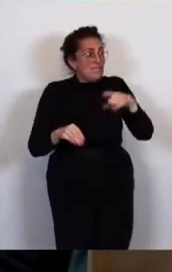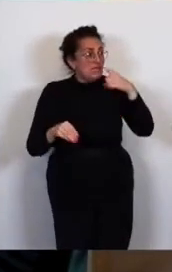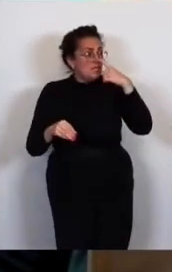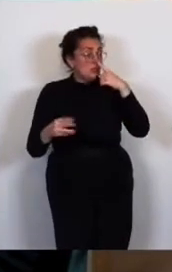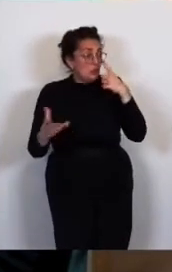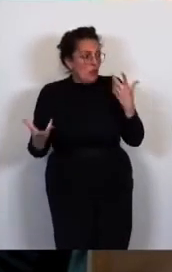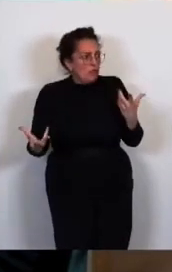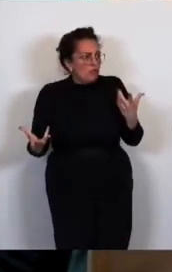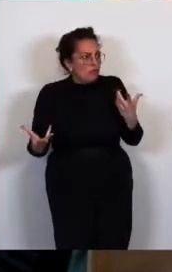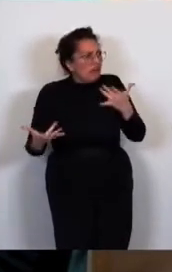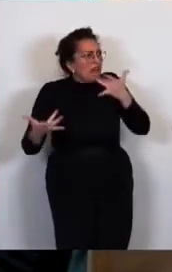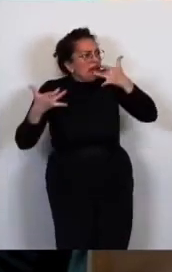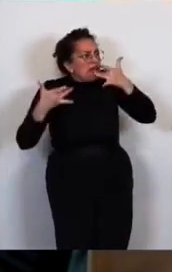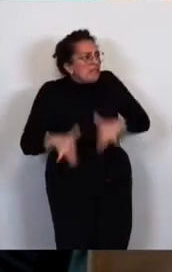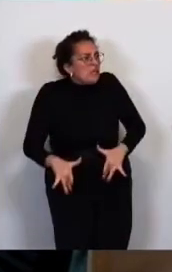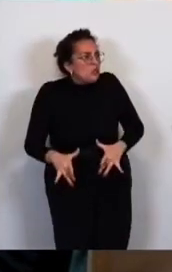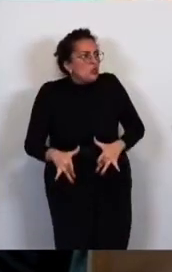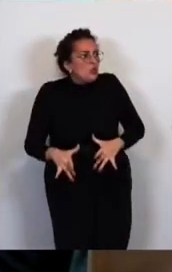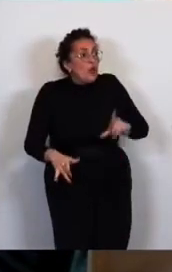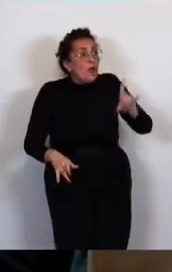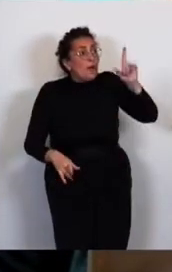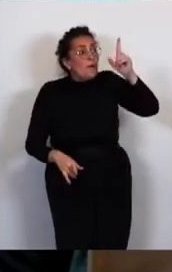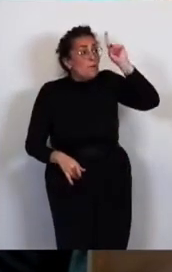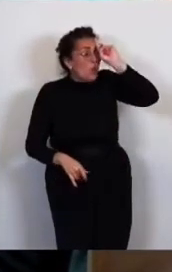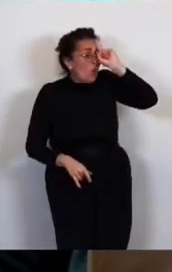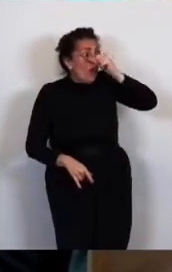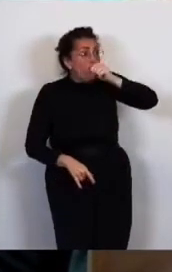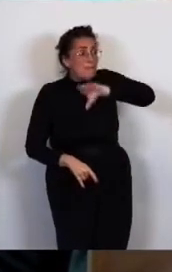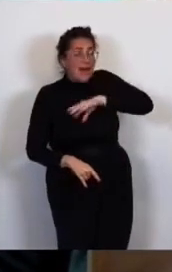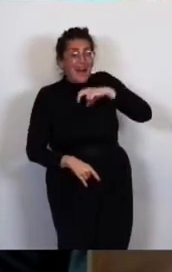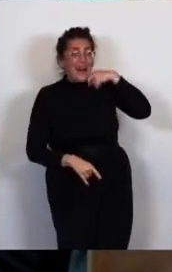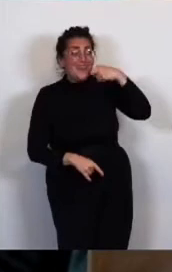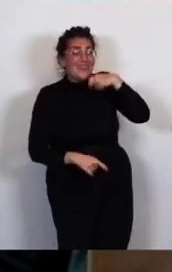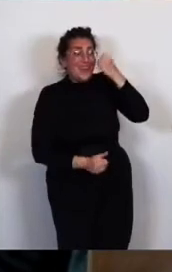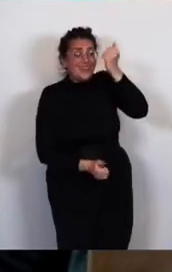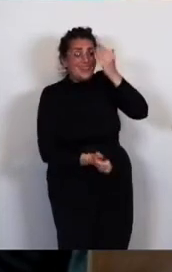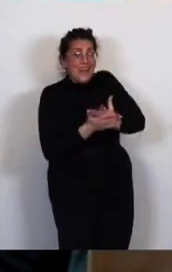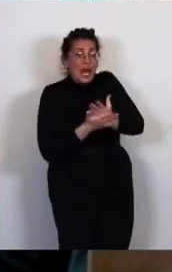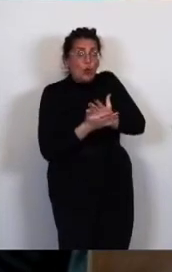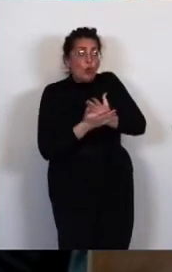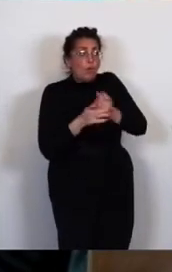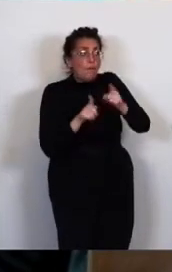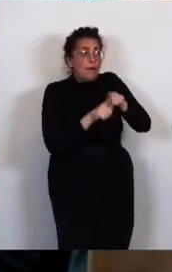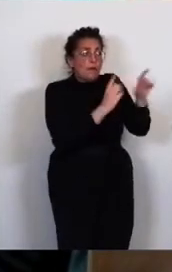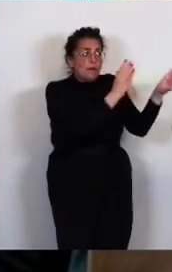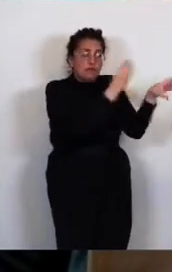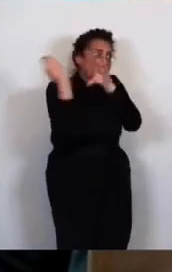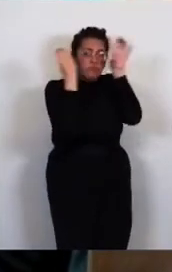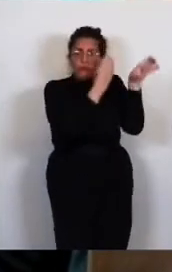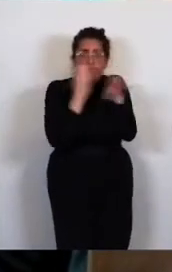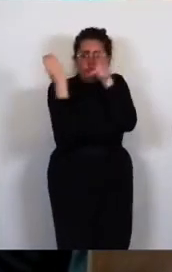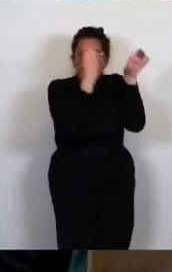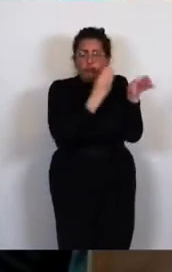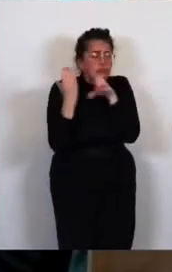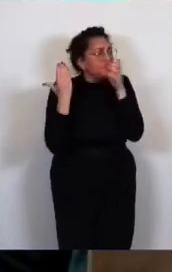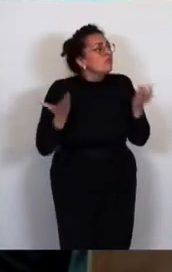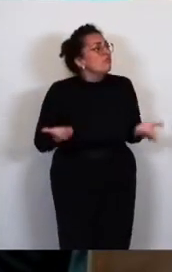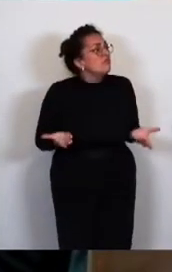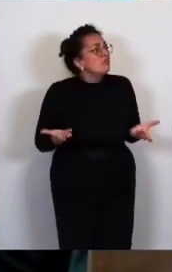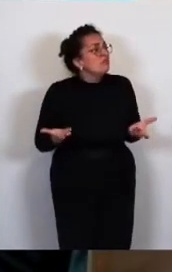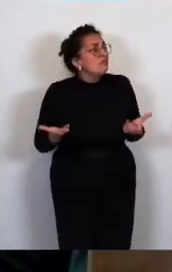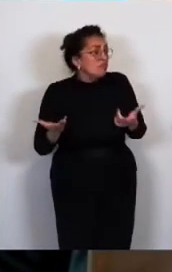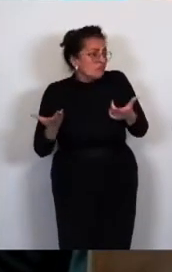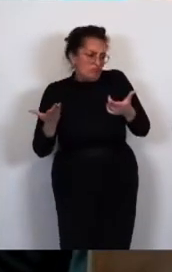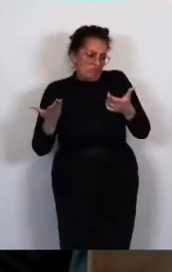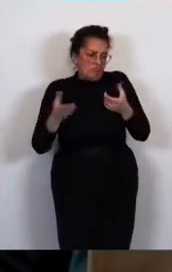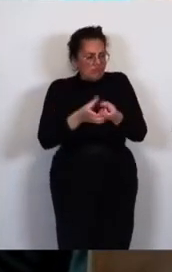par un nouveau sillon ferroviaire. Il est donc de notre devoir de refuser un développement économique trop concentré